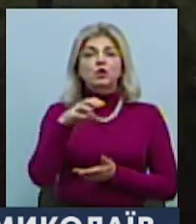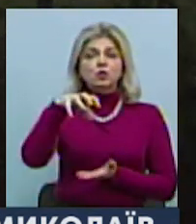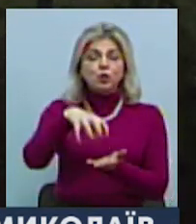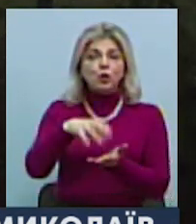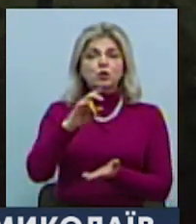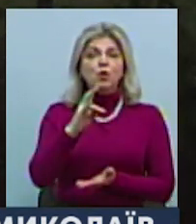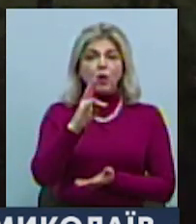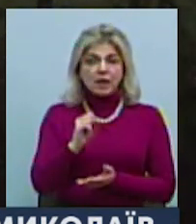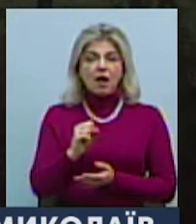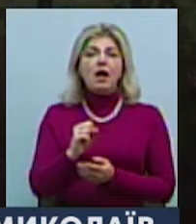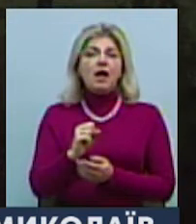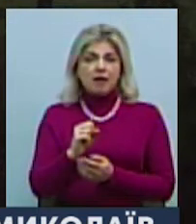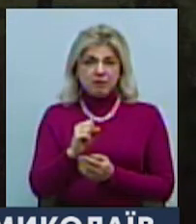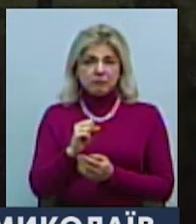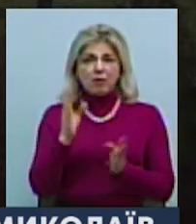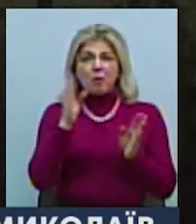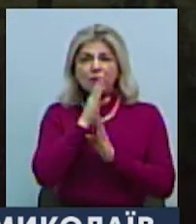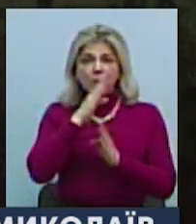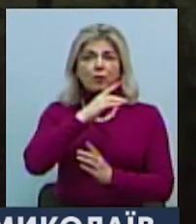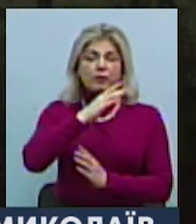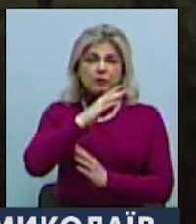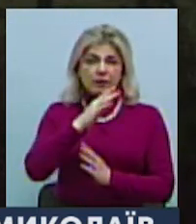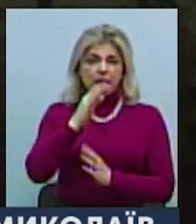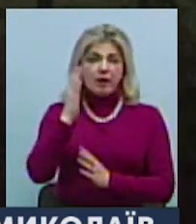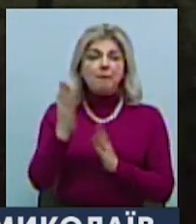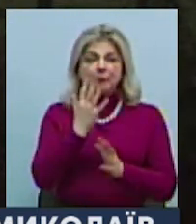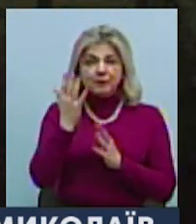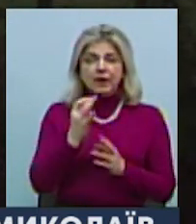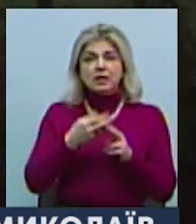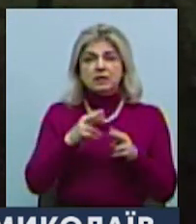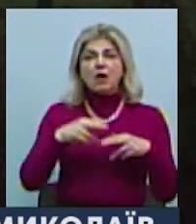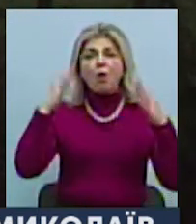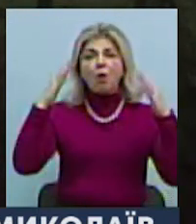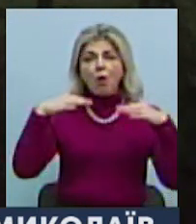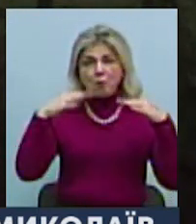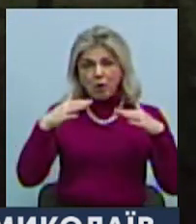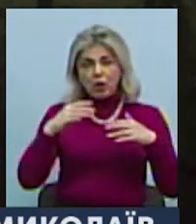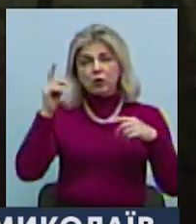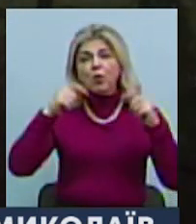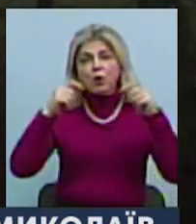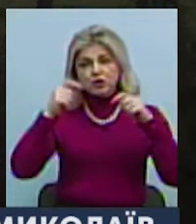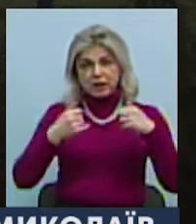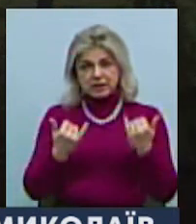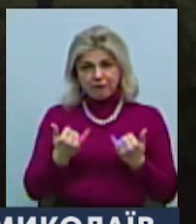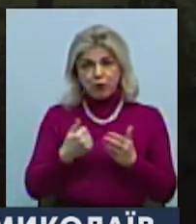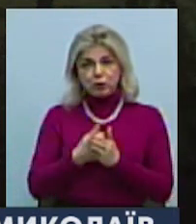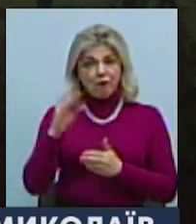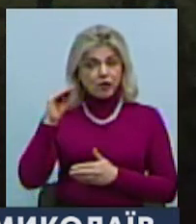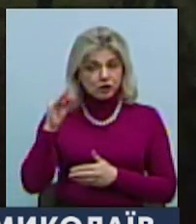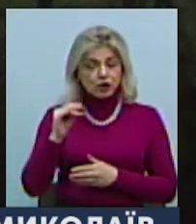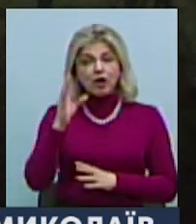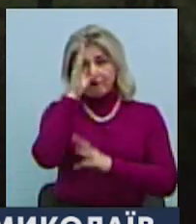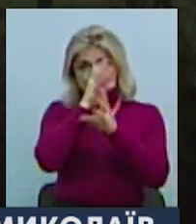активних атмосферних фронтів і декілька явищ. Це опади переважно у вигляді дощу сьогодні до вечора.